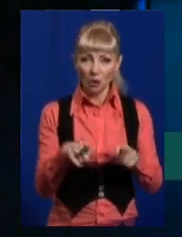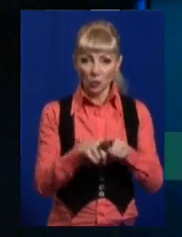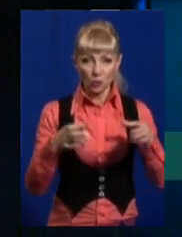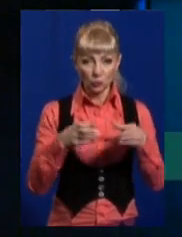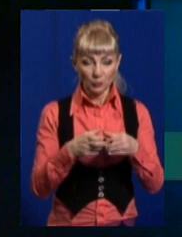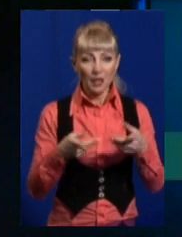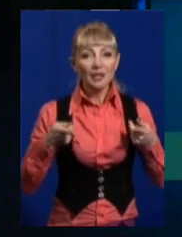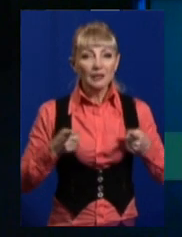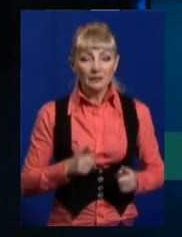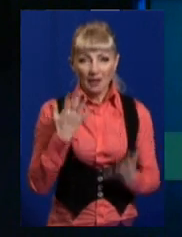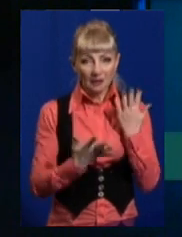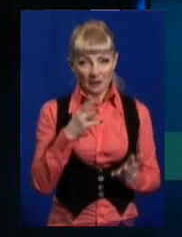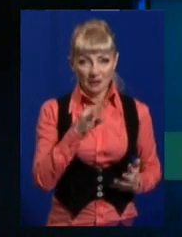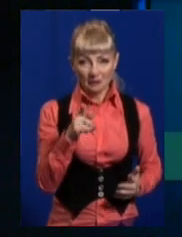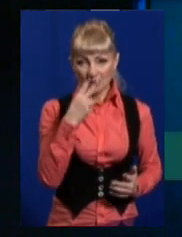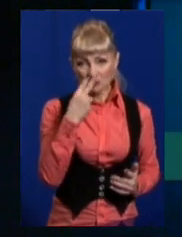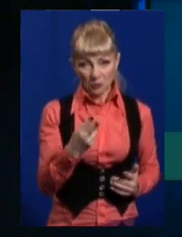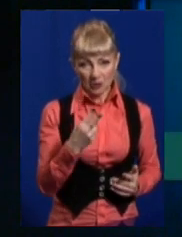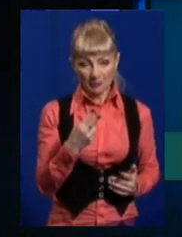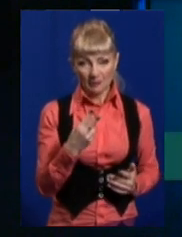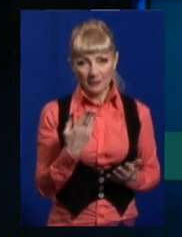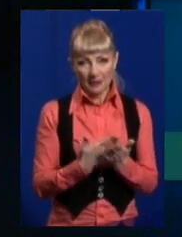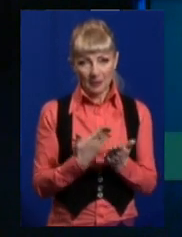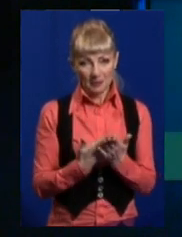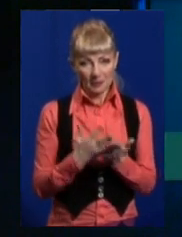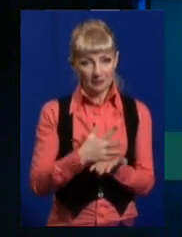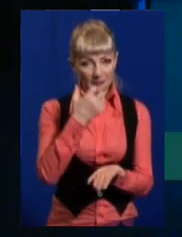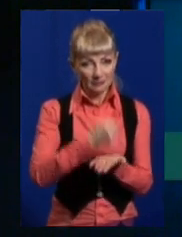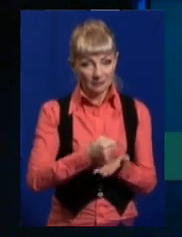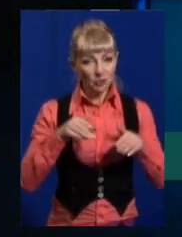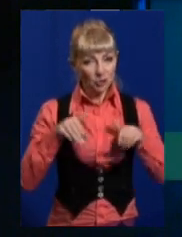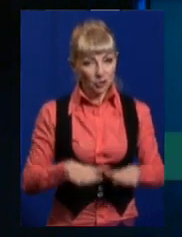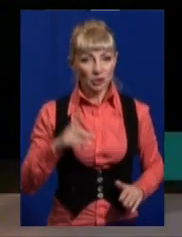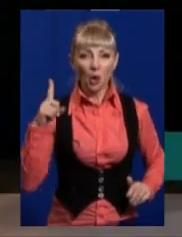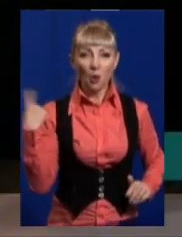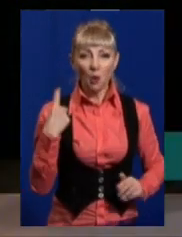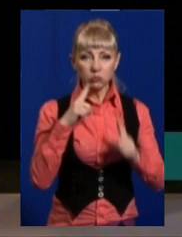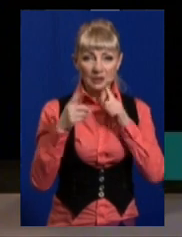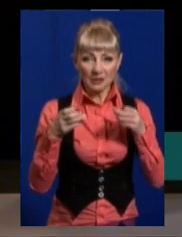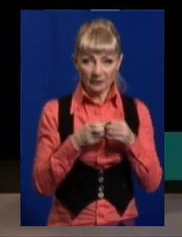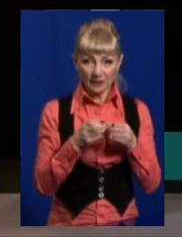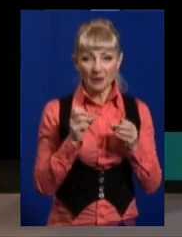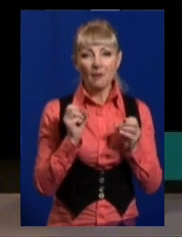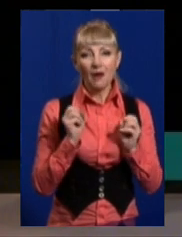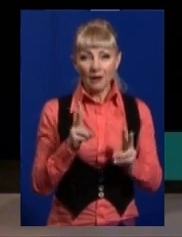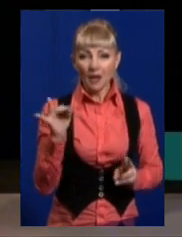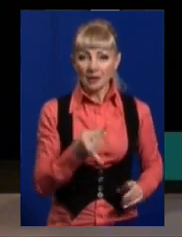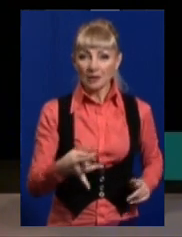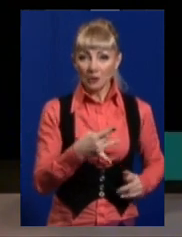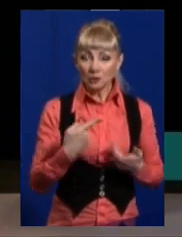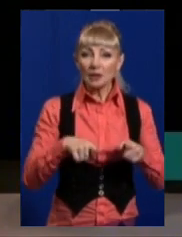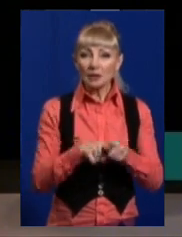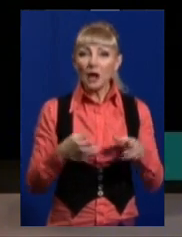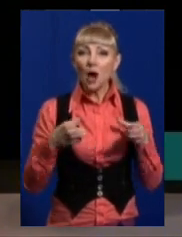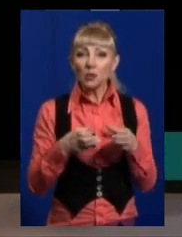Насправді, якщо ми беремо процес прийняття рішень обласними радами, так само, як і районними, така група,